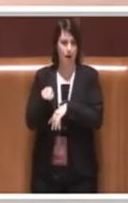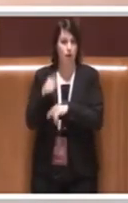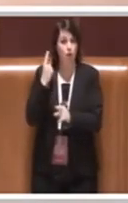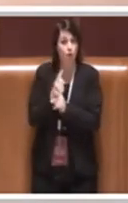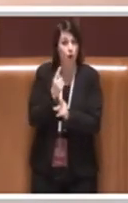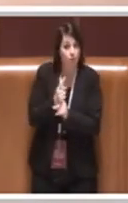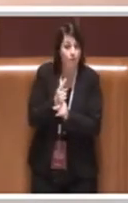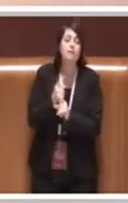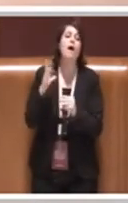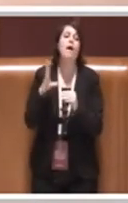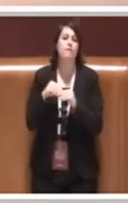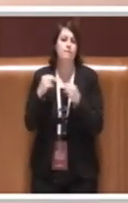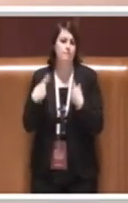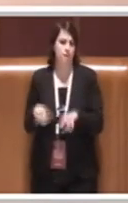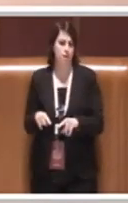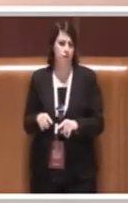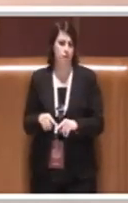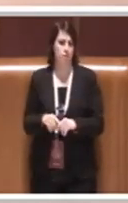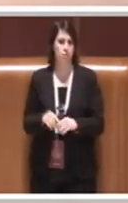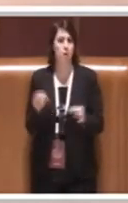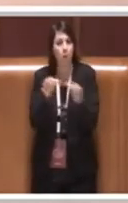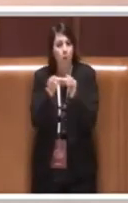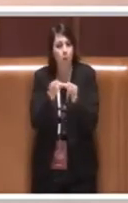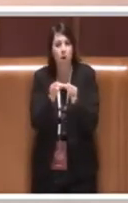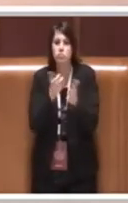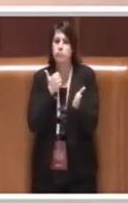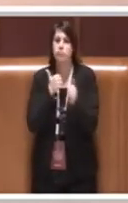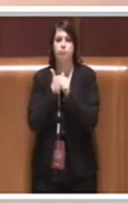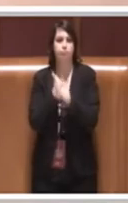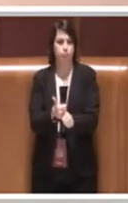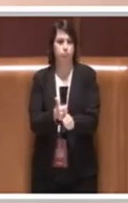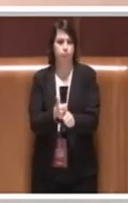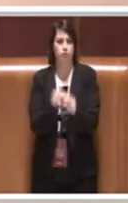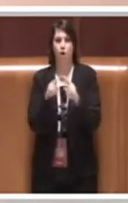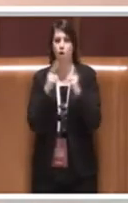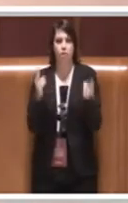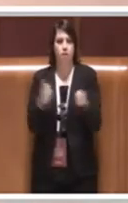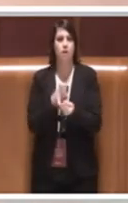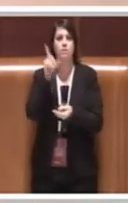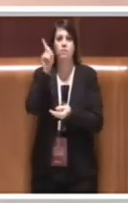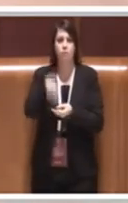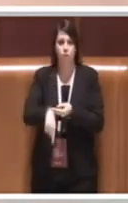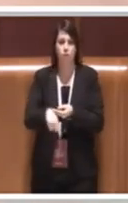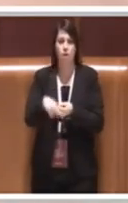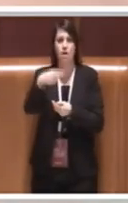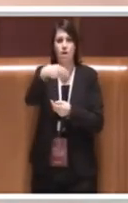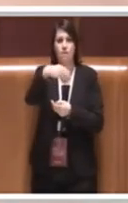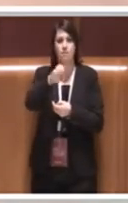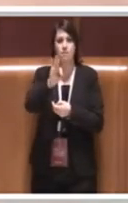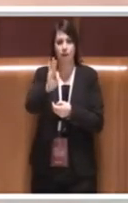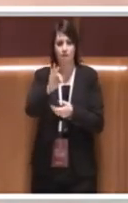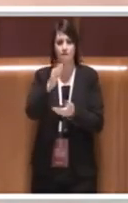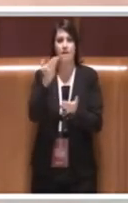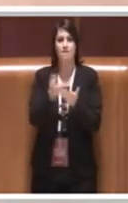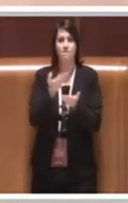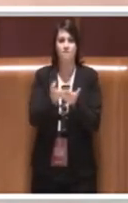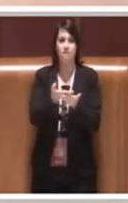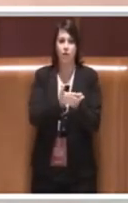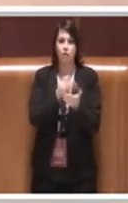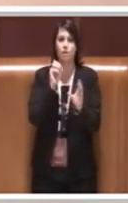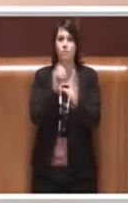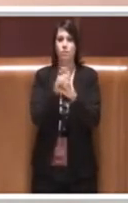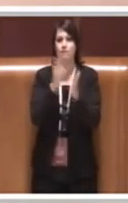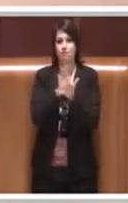ha concordato con Multiservizi sono state eseguite, anche la pubblicazione sul MEF delle fatture, lo ha appena detto il